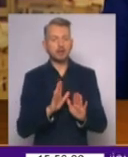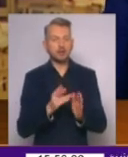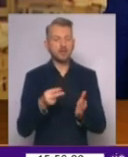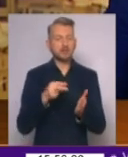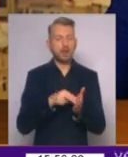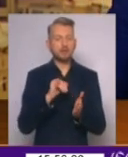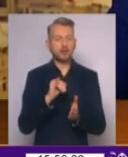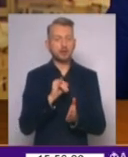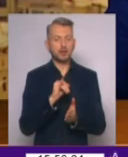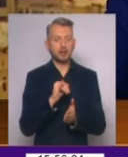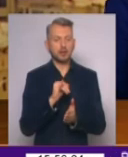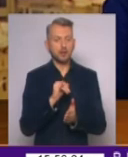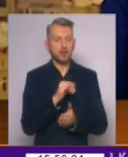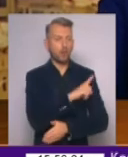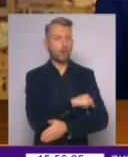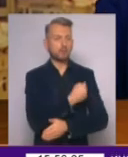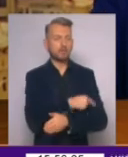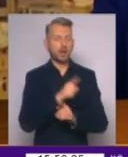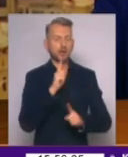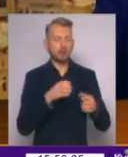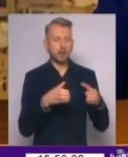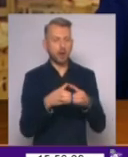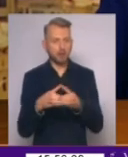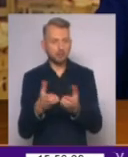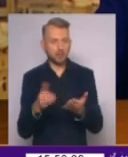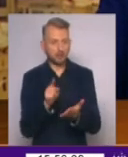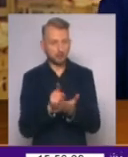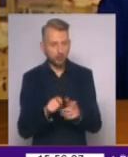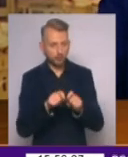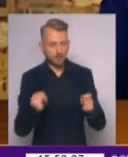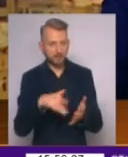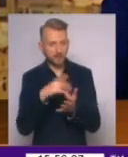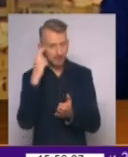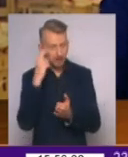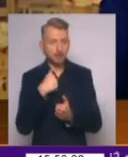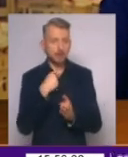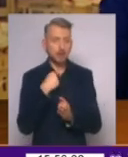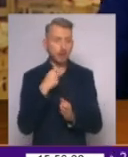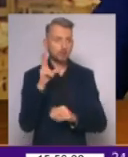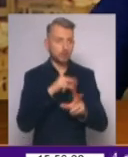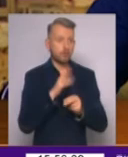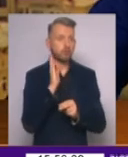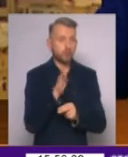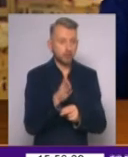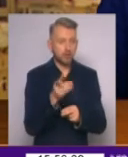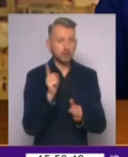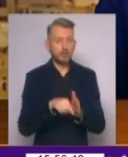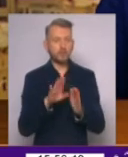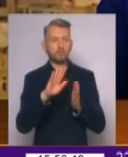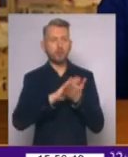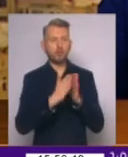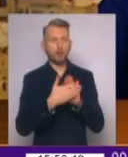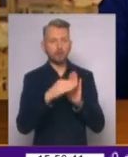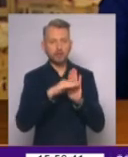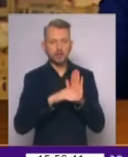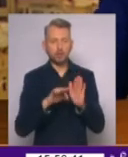і госпітальним радам, які мають створитися в місті Києві. Я надіюсь, рано чи пізно вона створиться, бо саме навіть в положенні про госпітальні